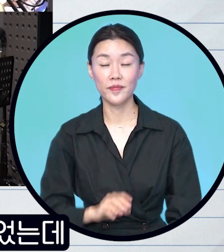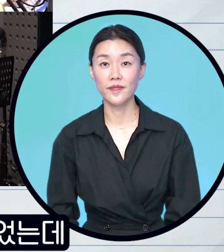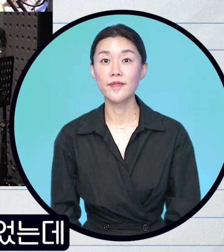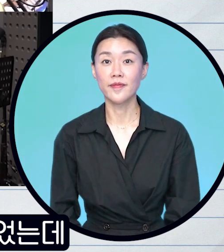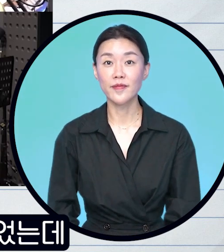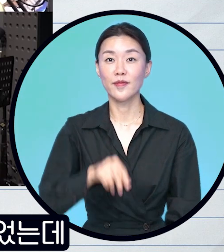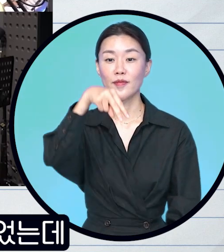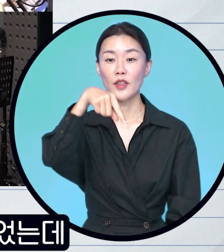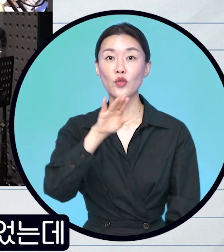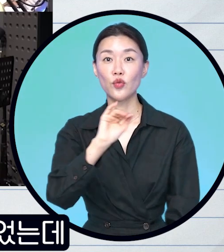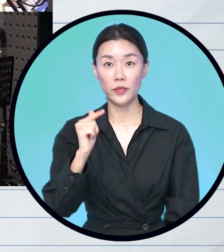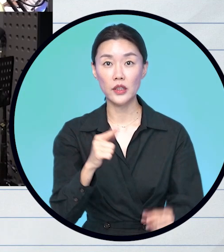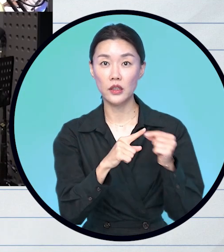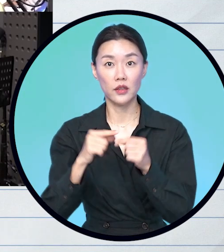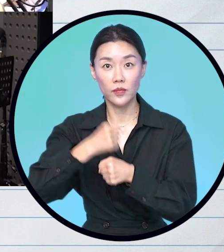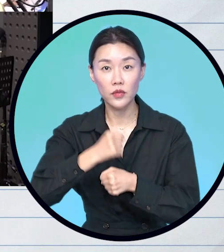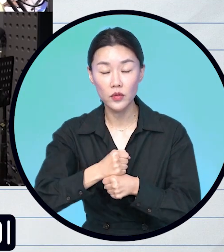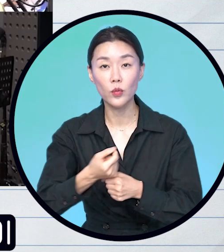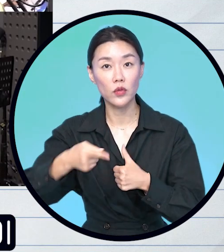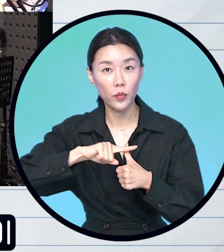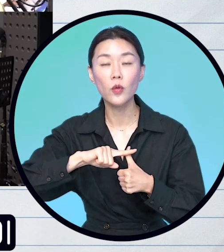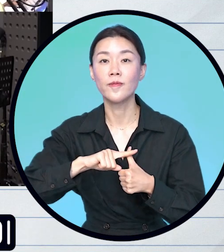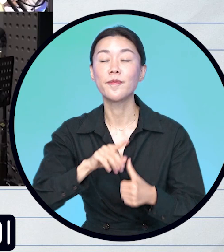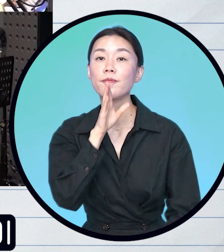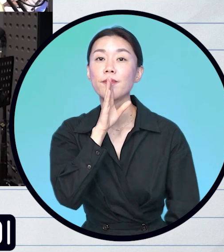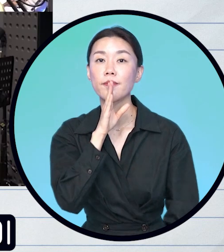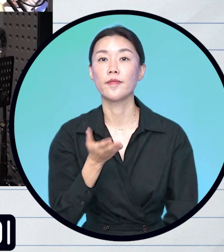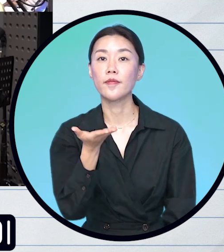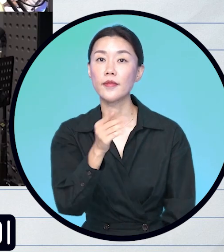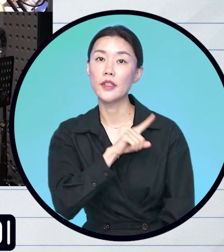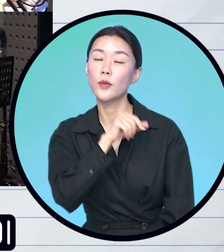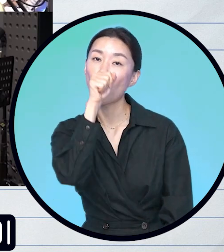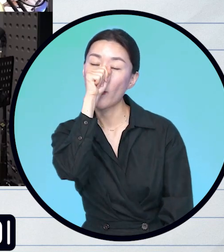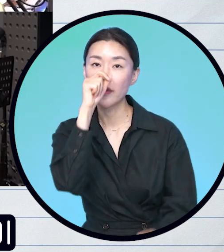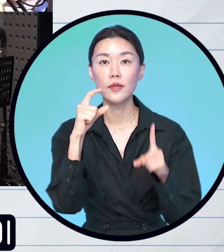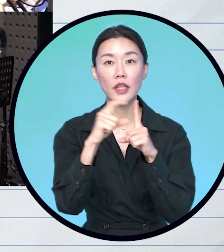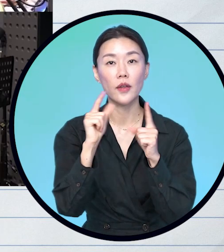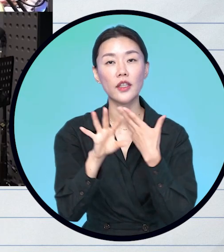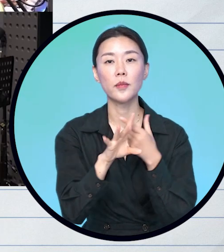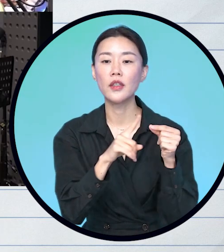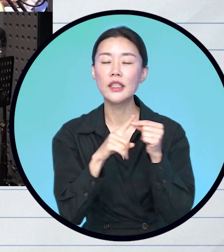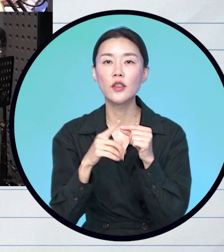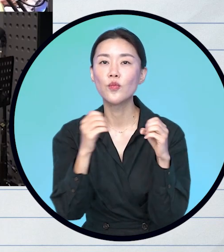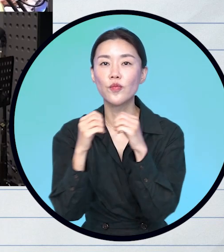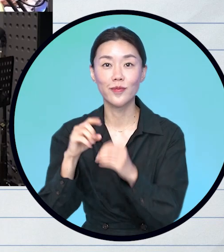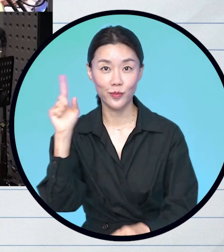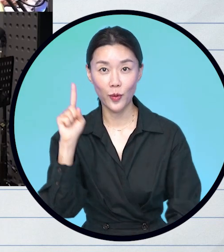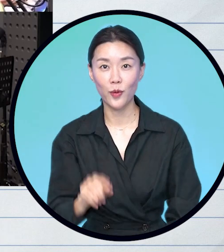또 가사에 네. 참여를 했다고 들었는데. 네, 맞습니다. 본인이 가장 좋아하는 단어나 이 가사 구절 어디일까요?